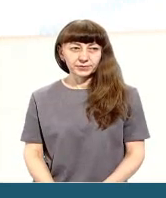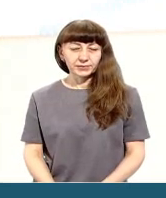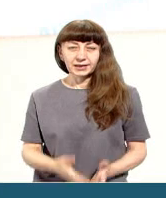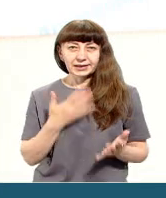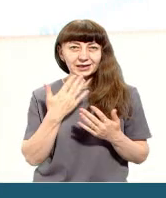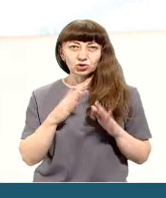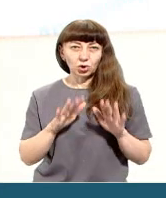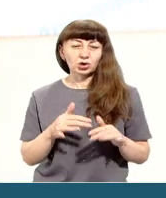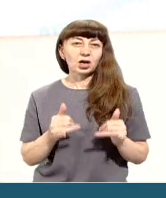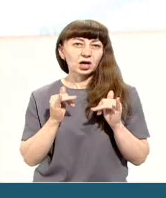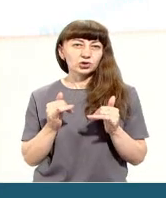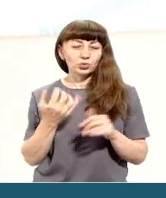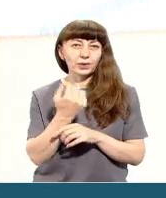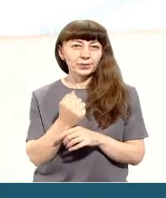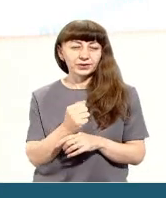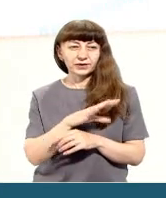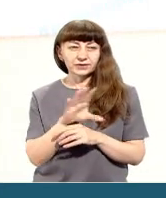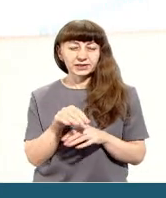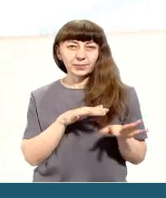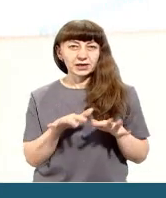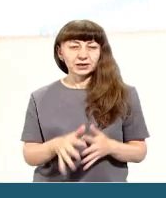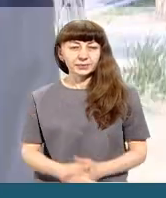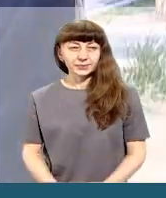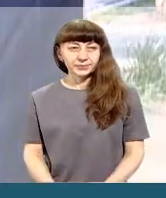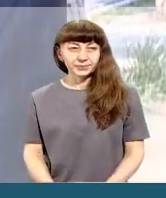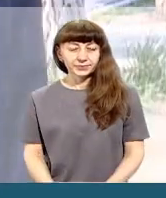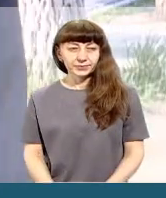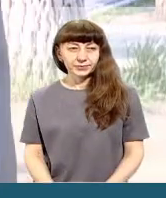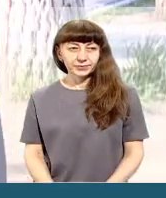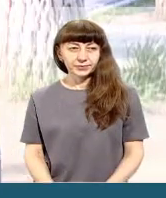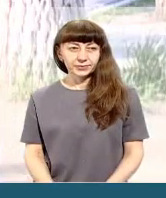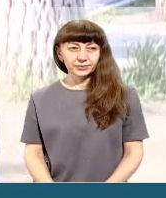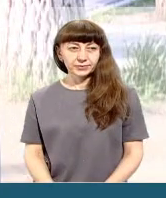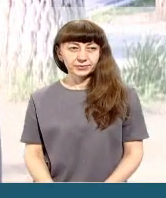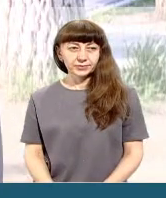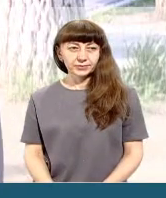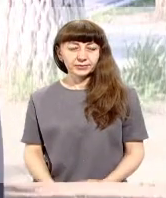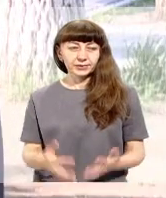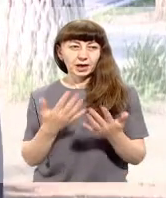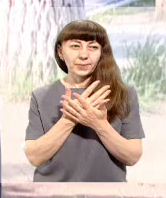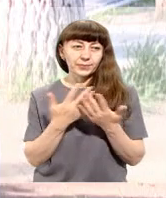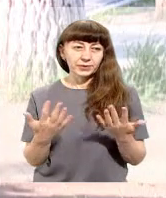Дню Победы, ну, все такие политические мероприятия проводим. Мы